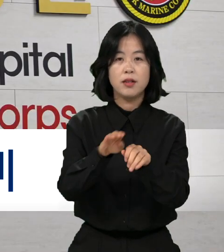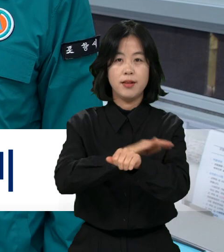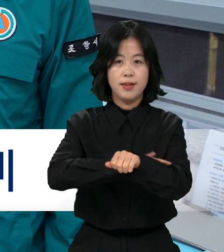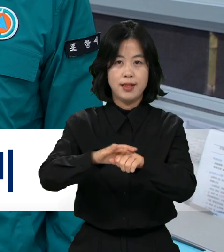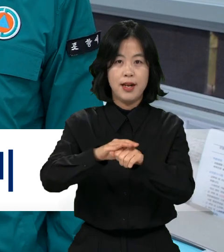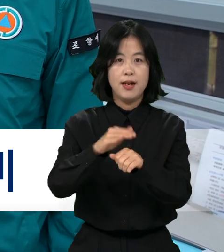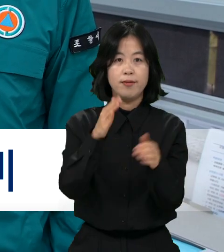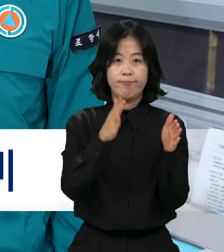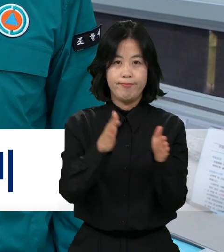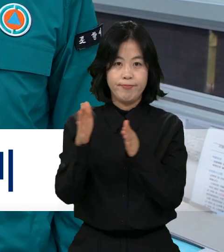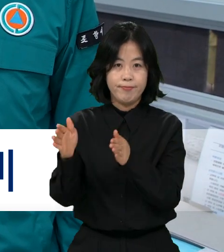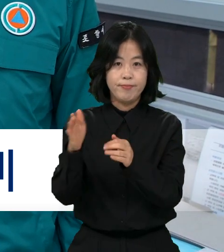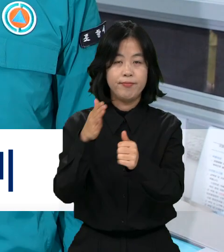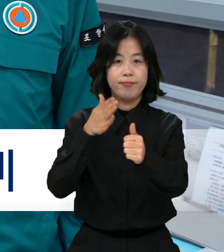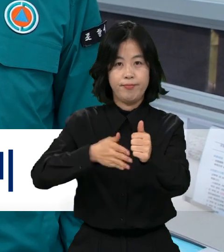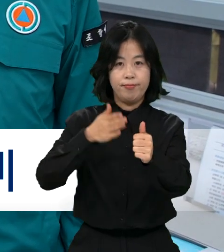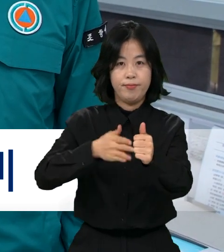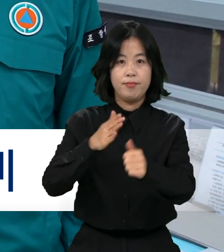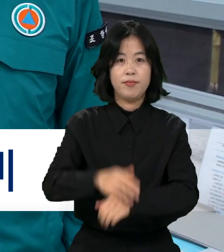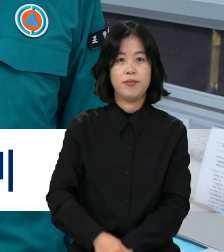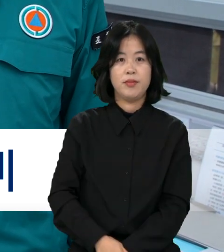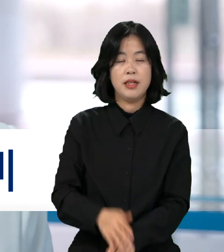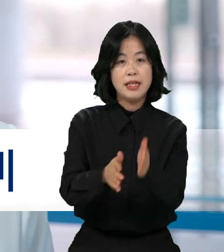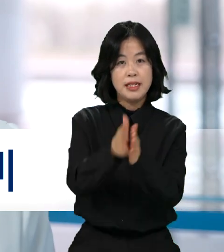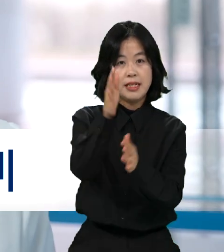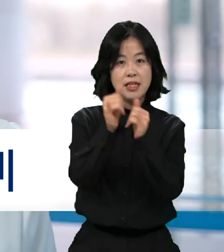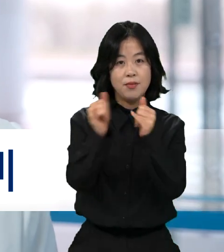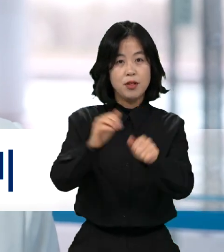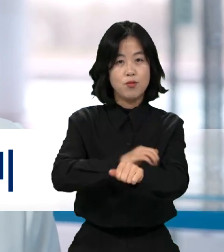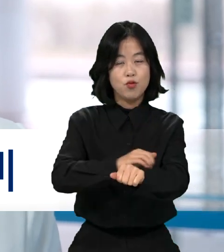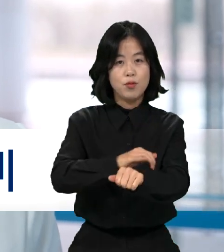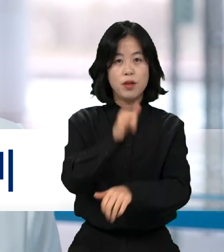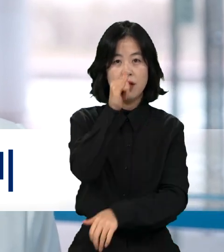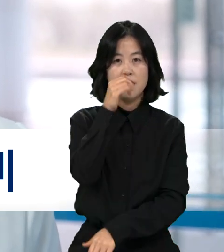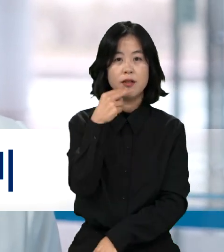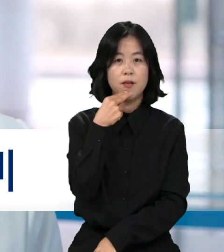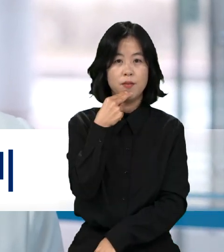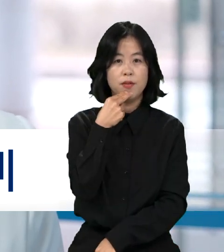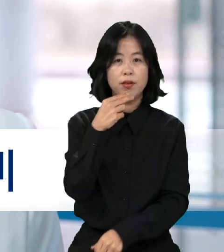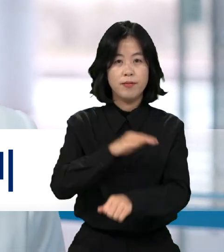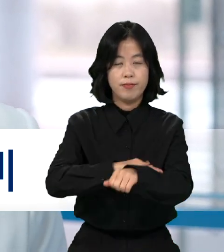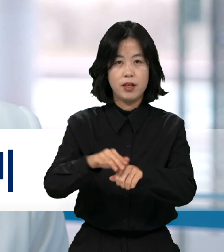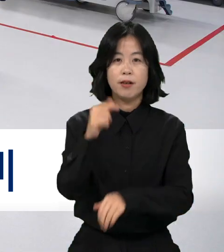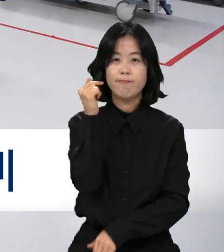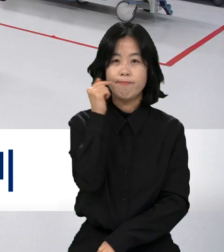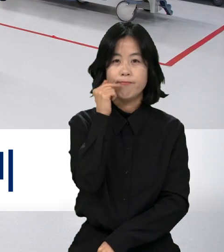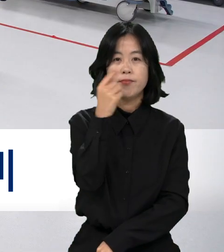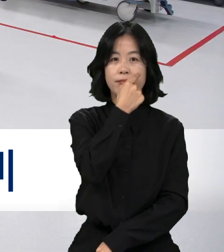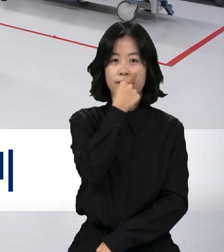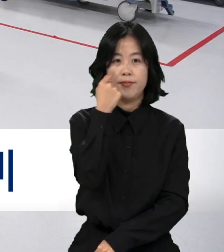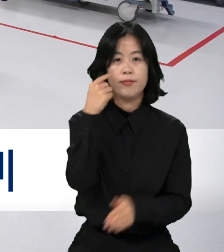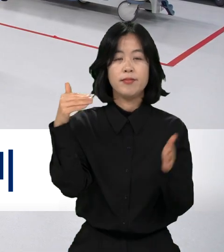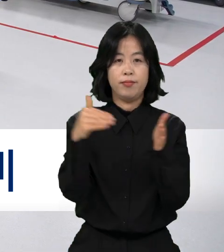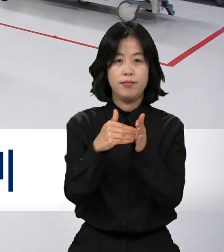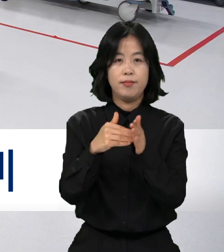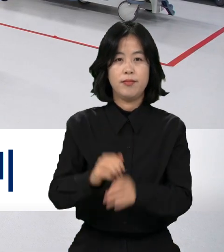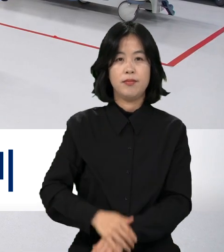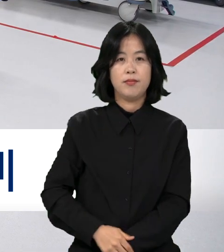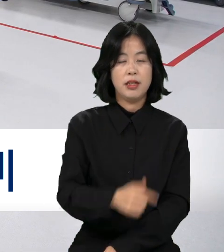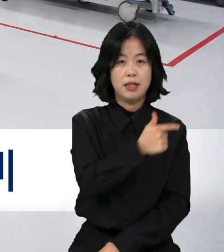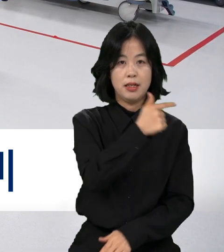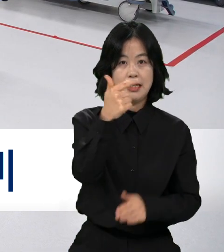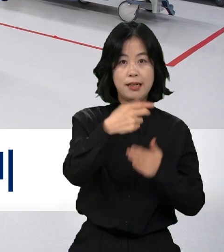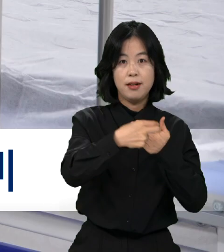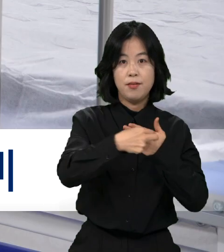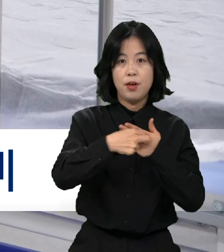유사시 의료 공백에 철저히 대비할 것을 당부하고 의료기관 이용에 대한 시민 불편이 없는지를 꼼꼼히